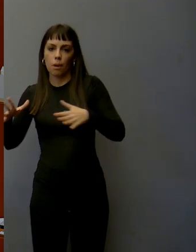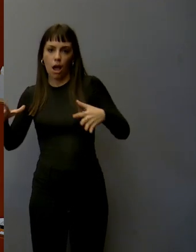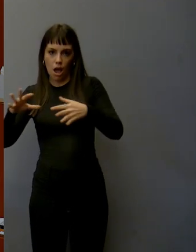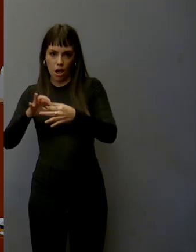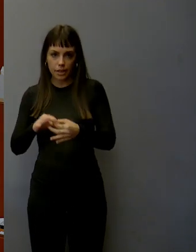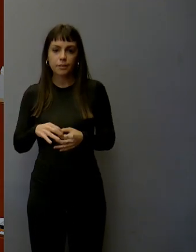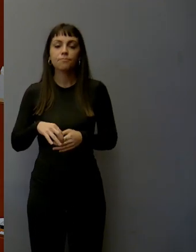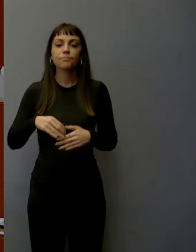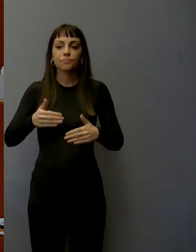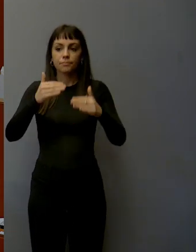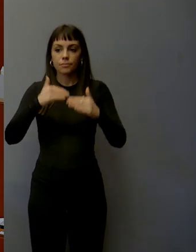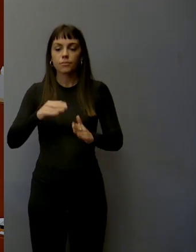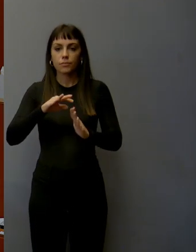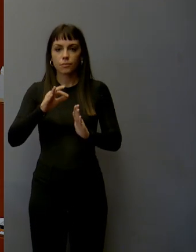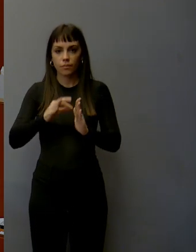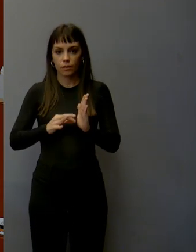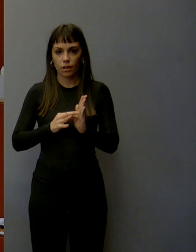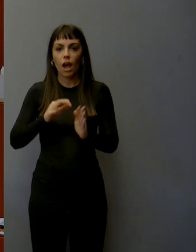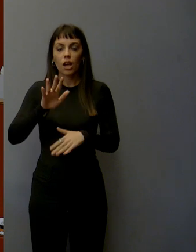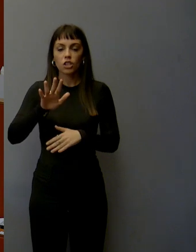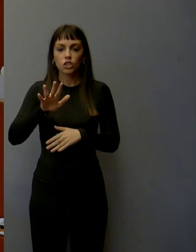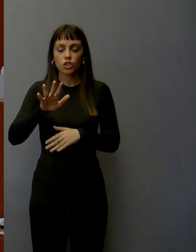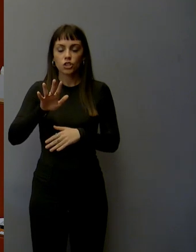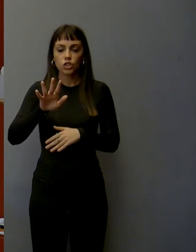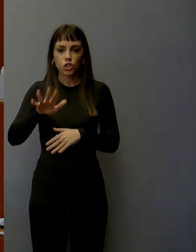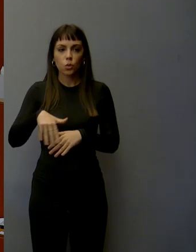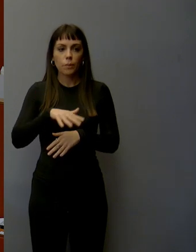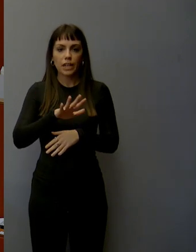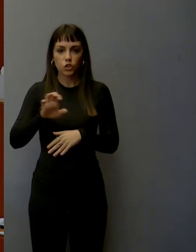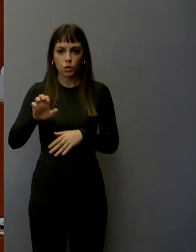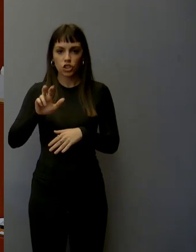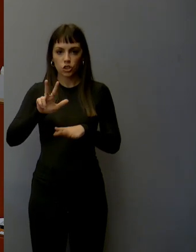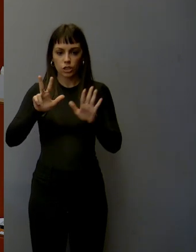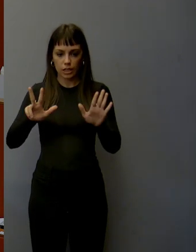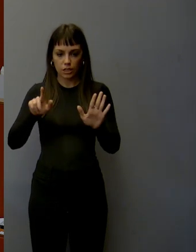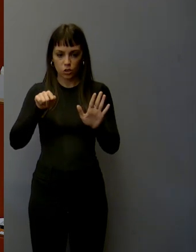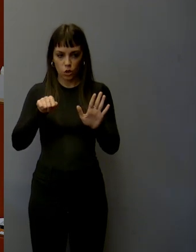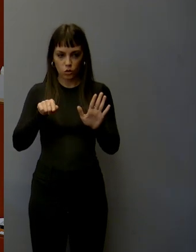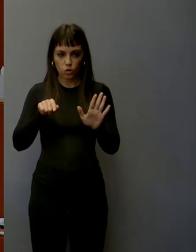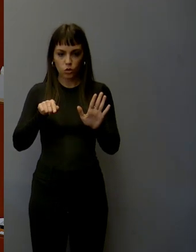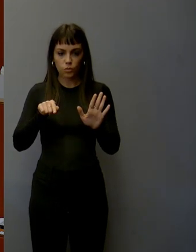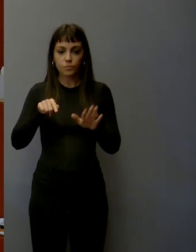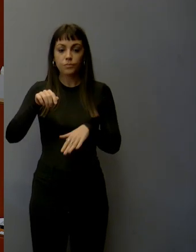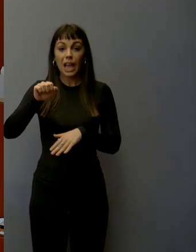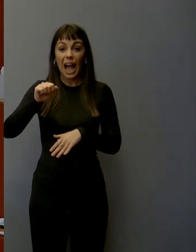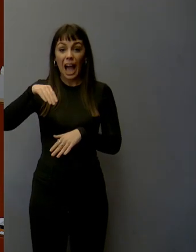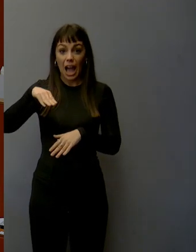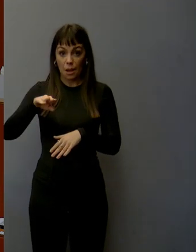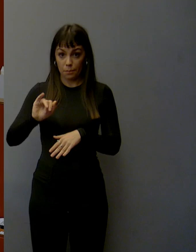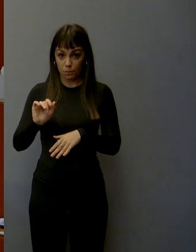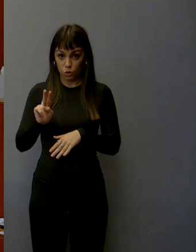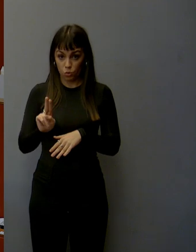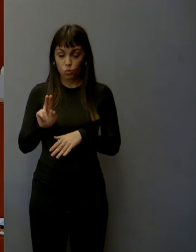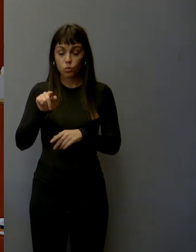allora io chiedo in questo caso un implementazione dei servizi niente scuse di Amiu e